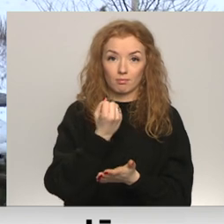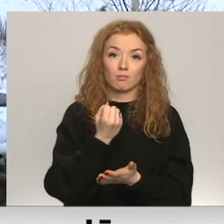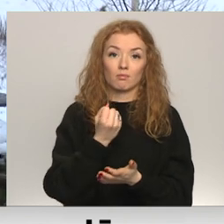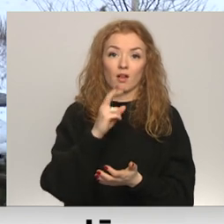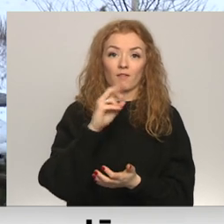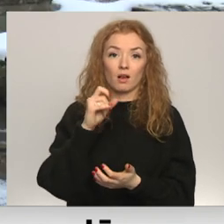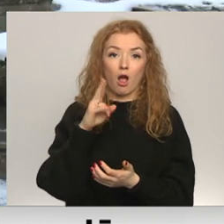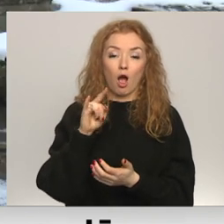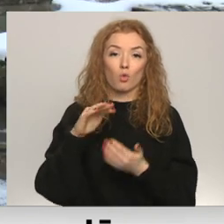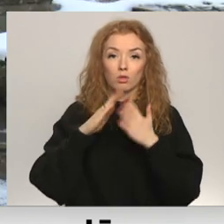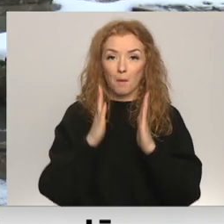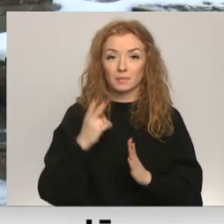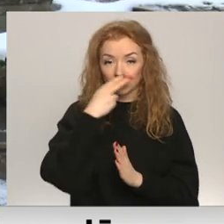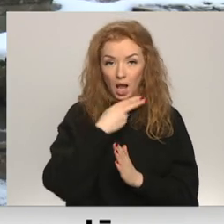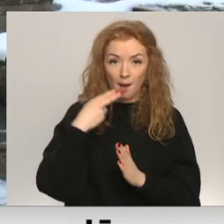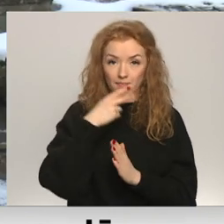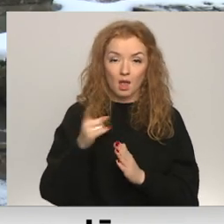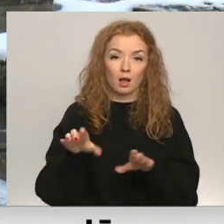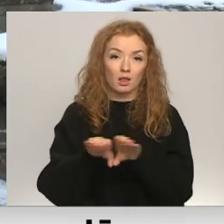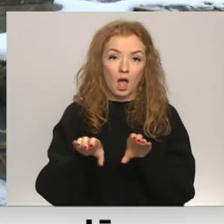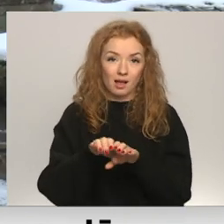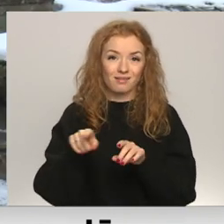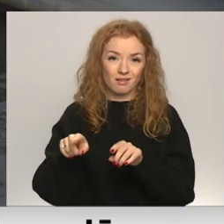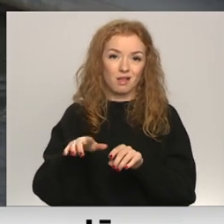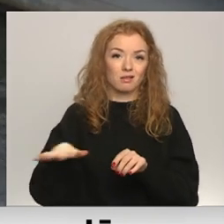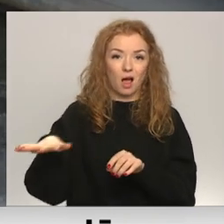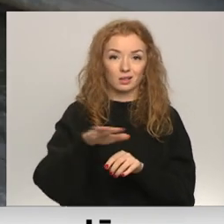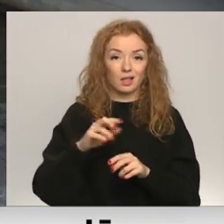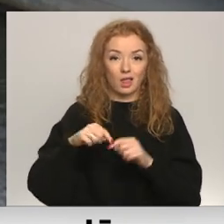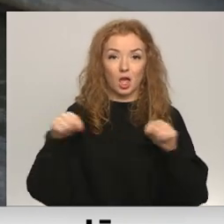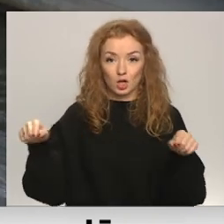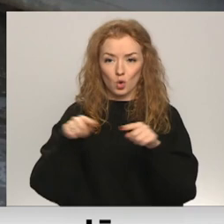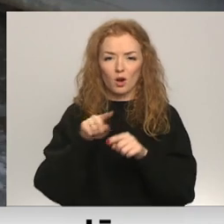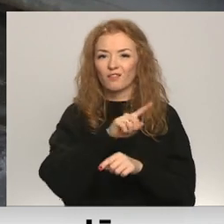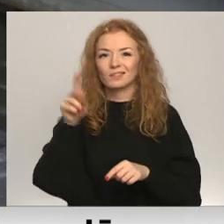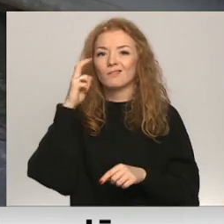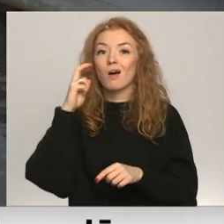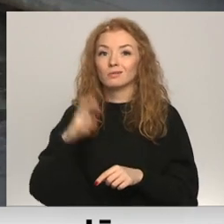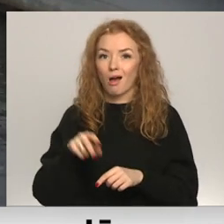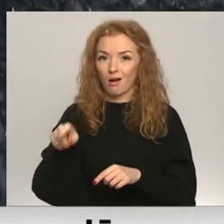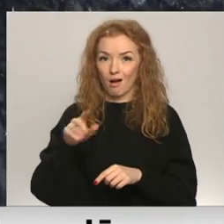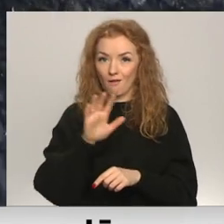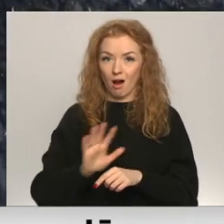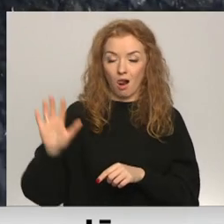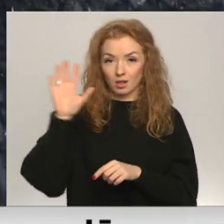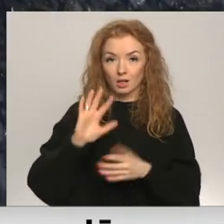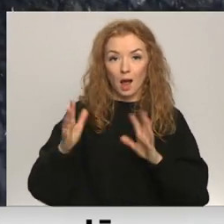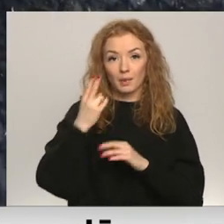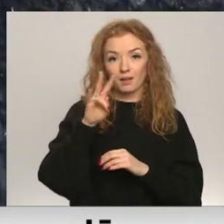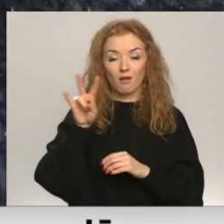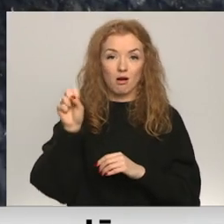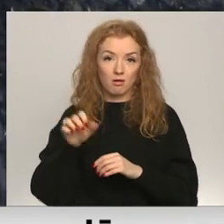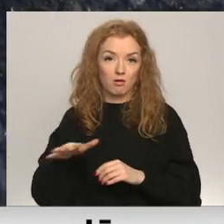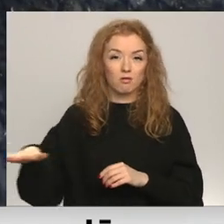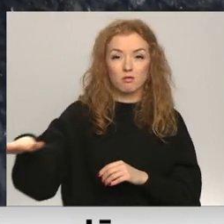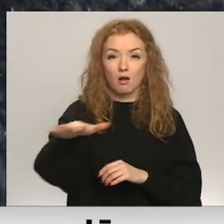Viļānu namsaimnieks notekūdeņu attīrīšanas iekārtu teritorijā, kas ir vienas no vecākajām valstī. Gadā uz ap 2 hektāru lieliem